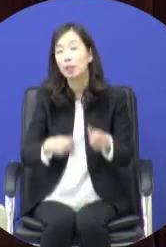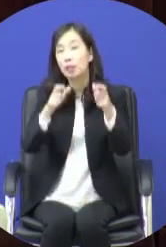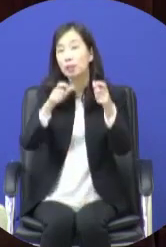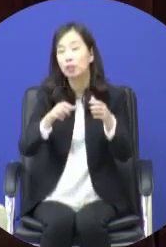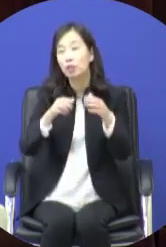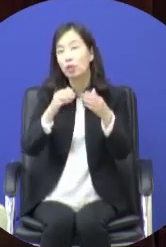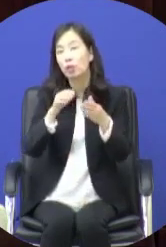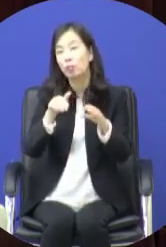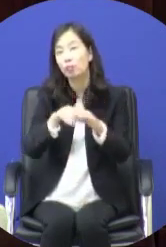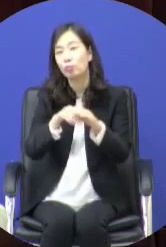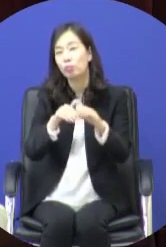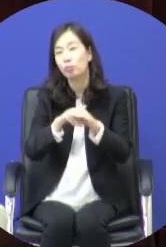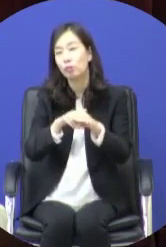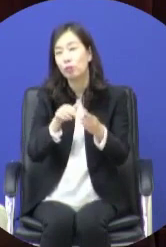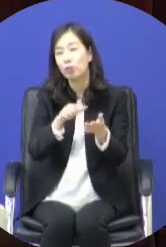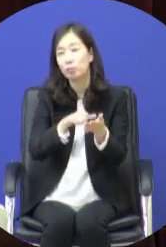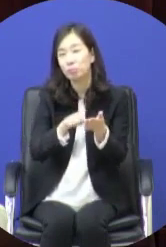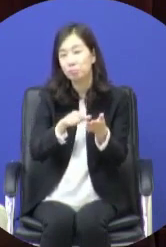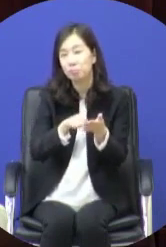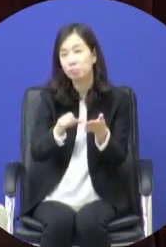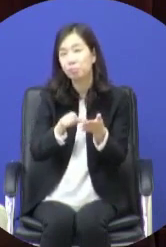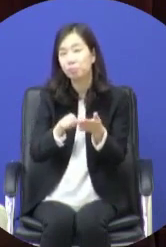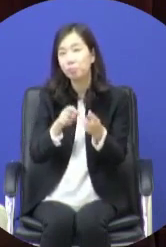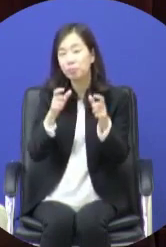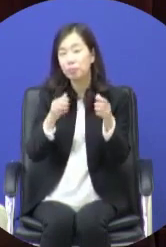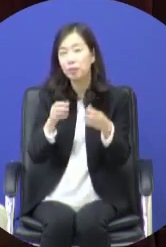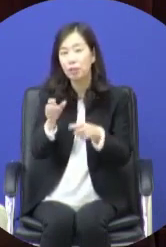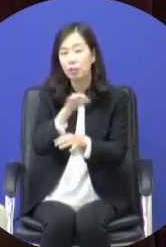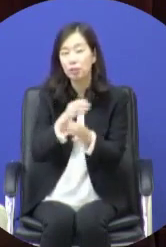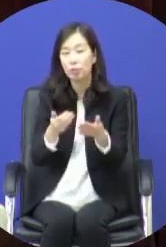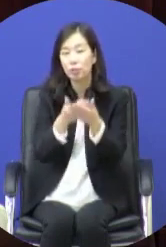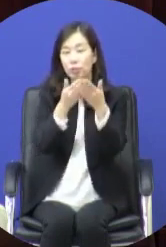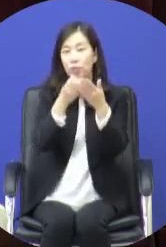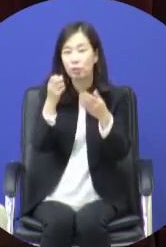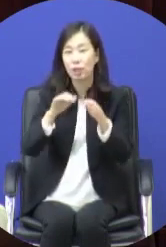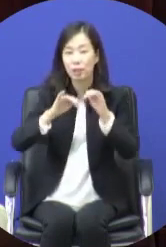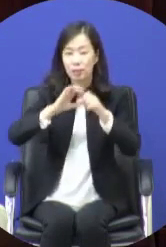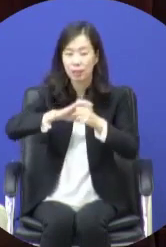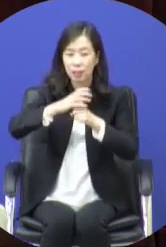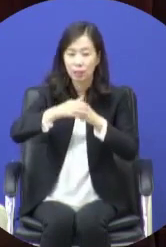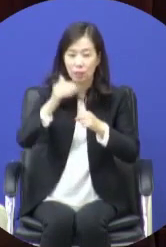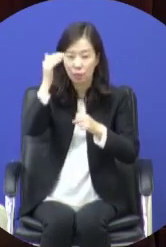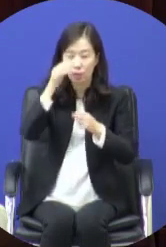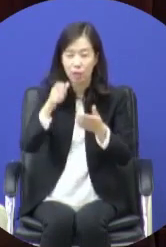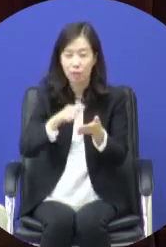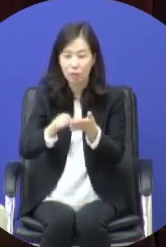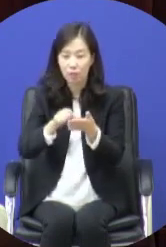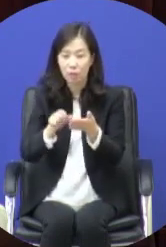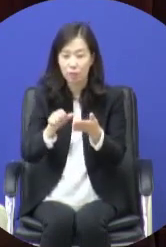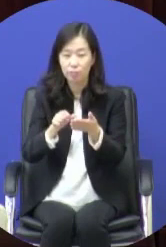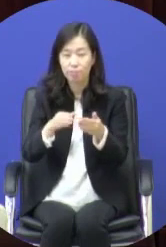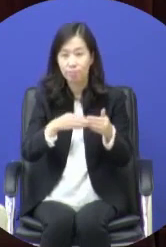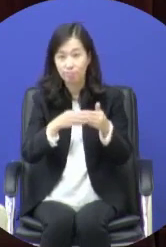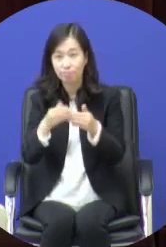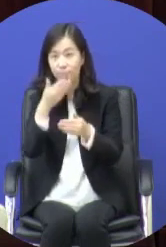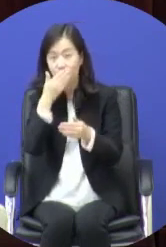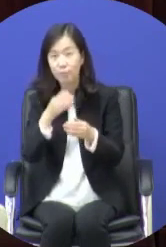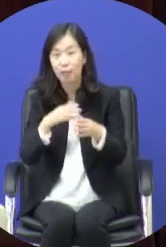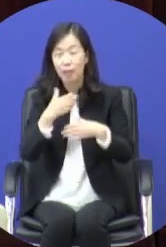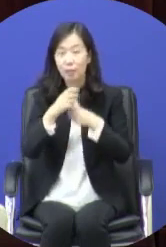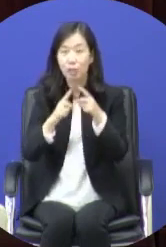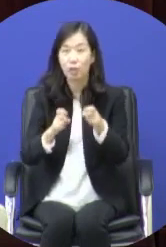문화 콘텐츠가 지역 경제에 활성화는 물론 세계적 관광 자원으로의 발돋움을 견인합니다.